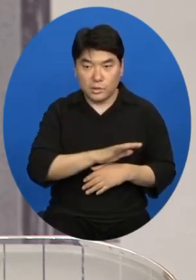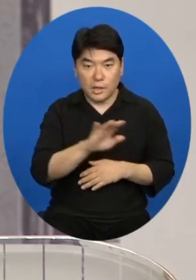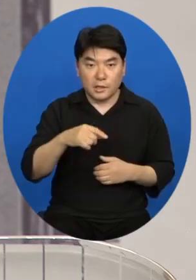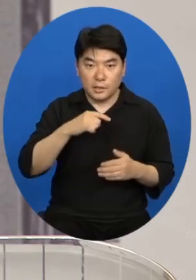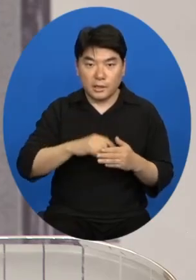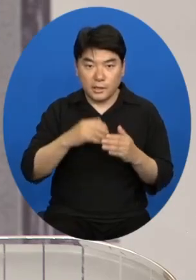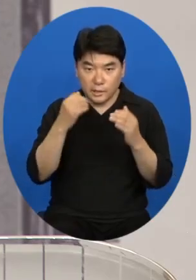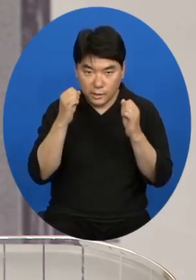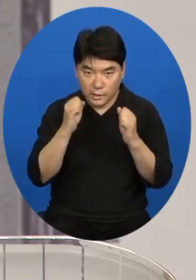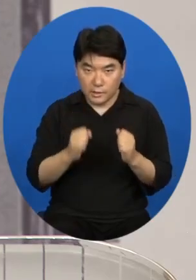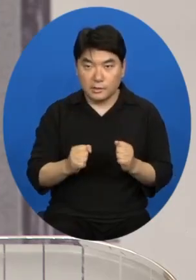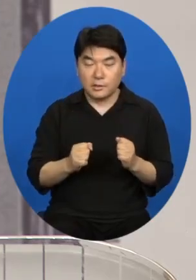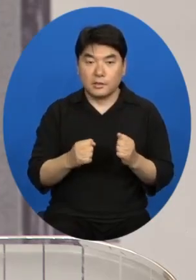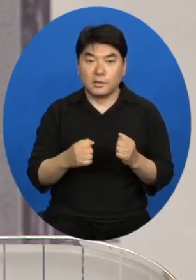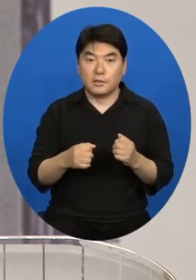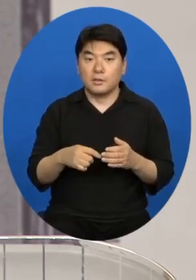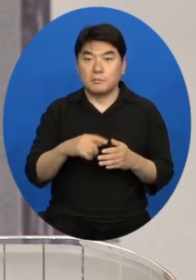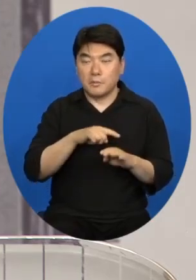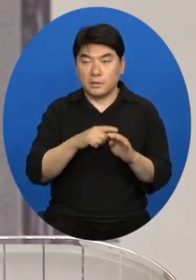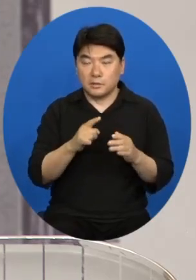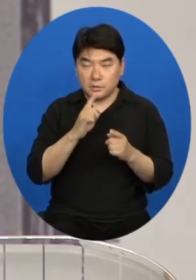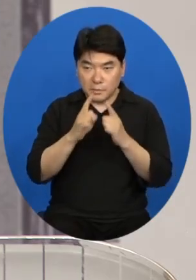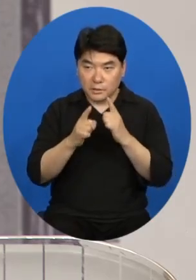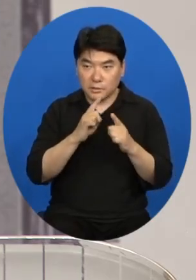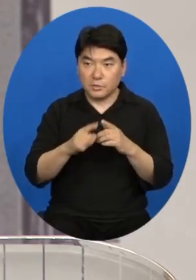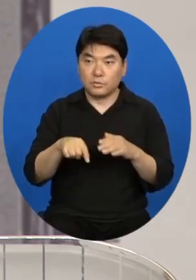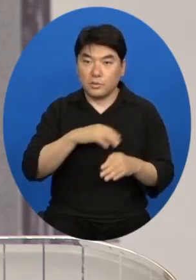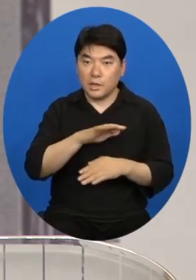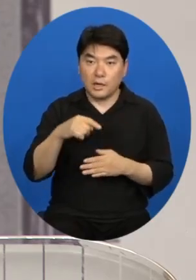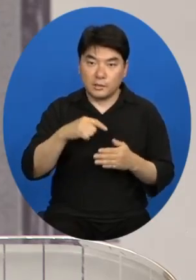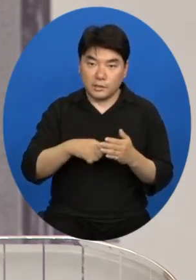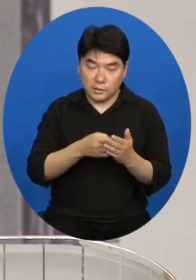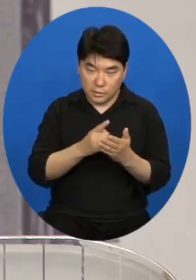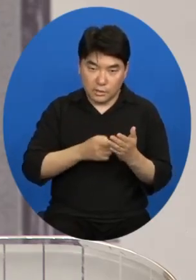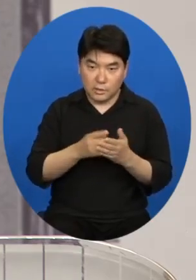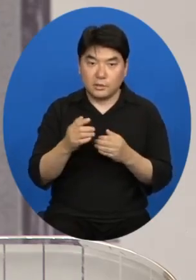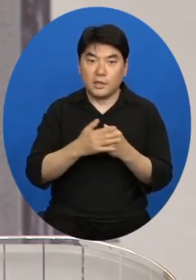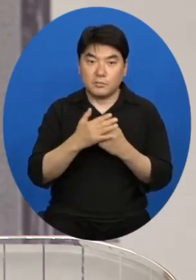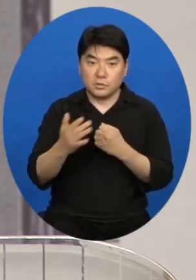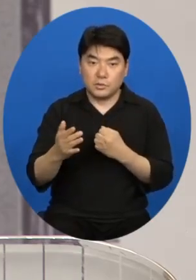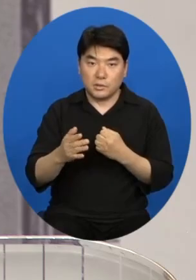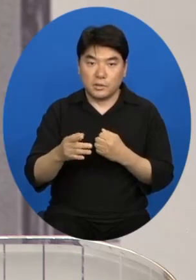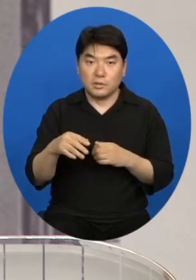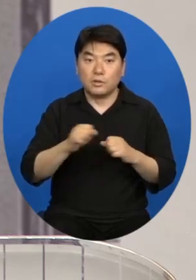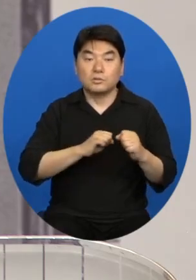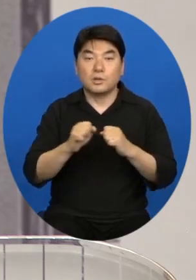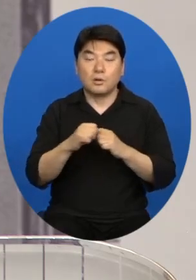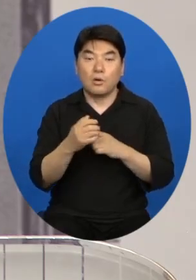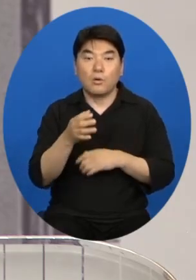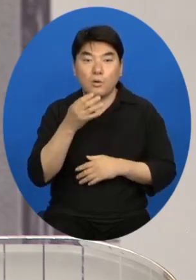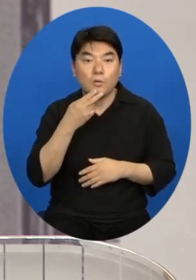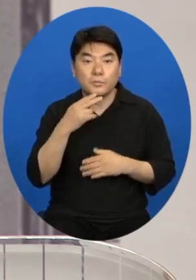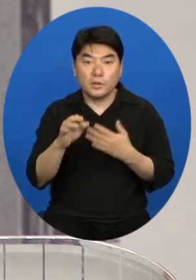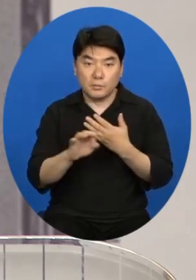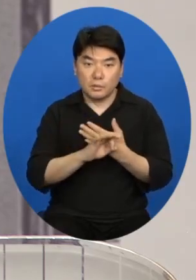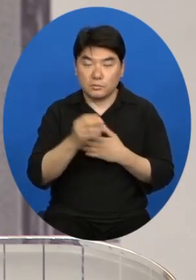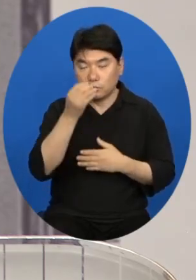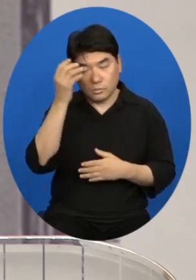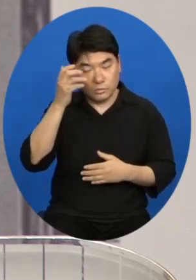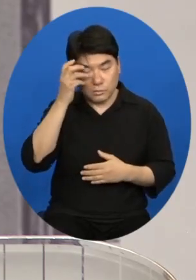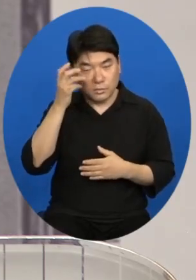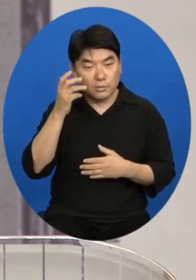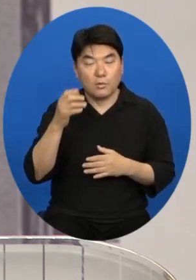영에 새겨졌기 때문에 그런 것이거든요. 만일 이러한 역사가 없다면 뭐예요? 성령이 계시지 않은